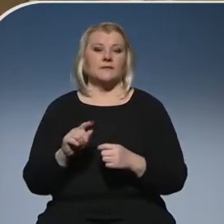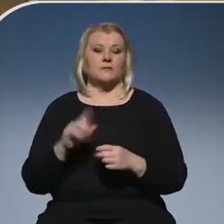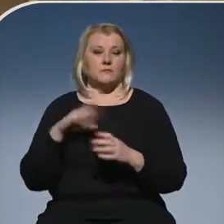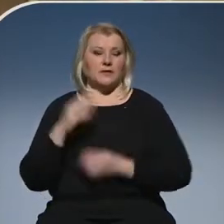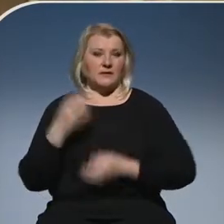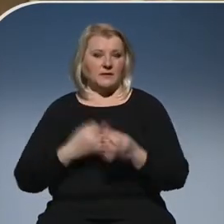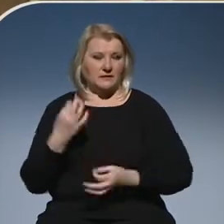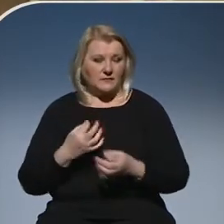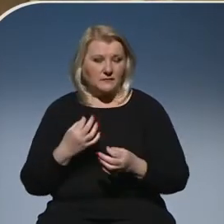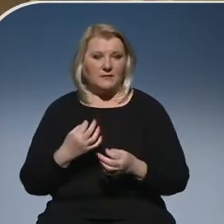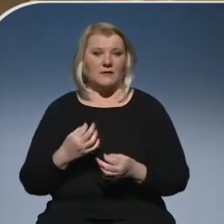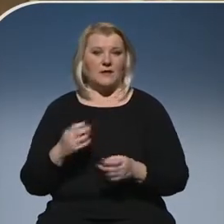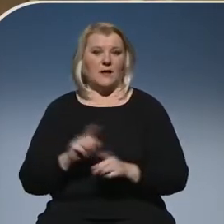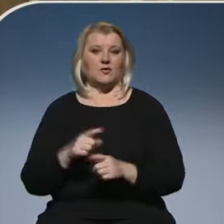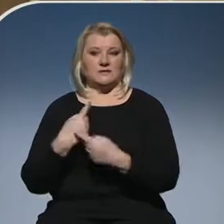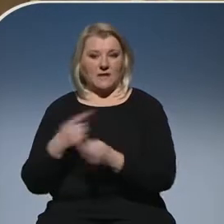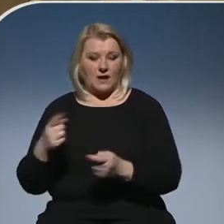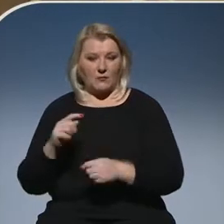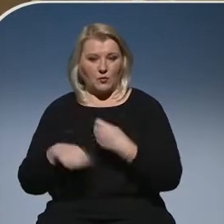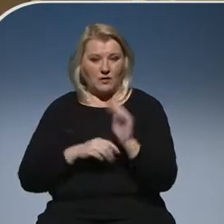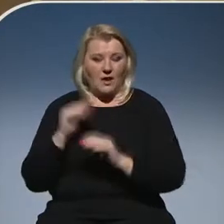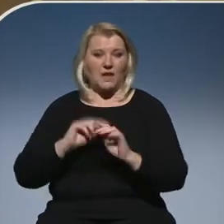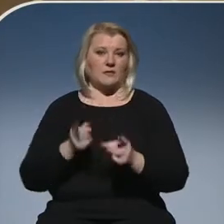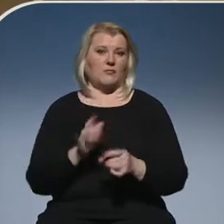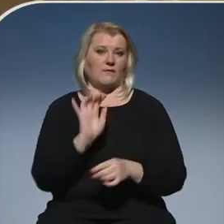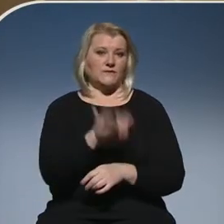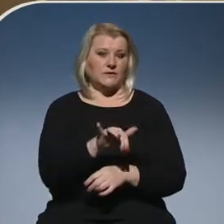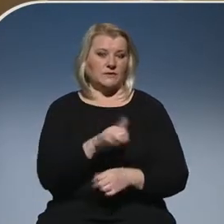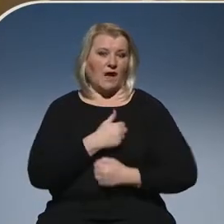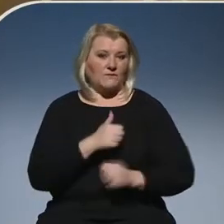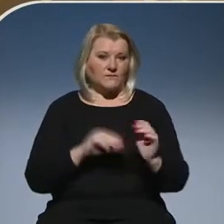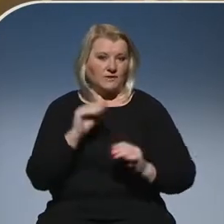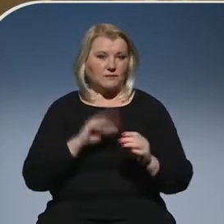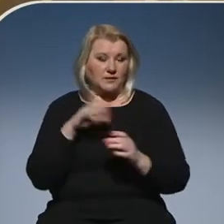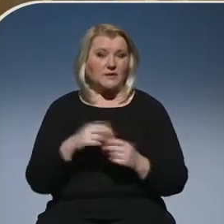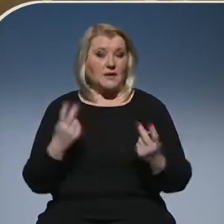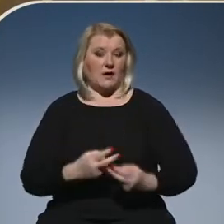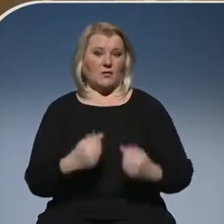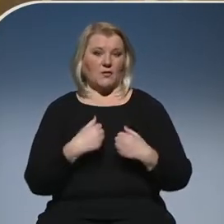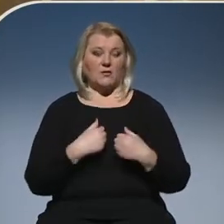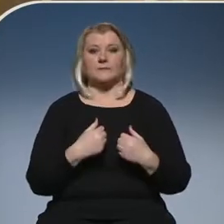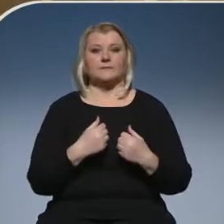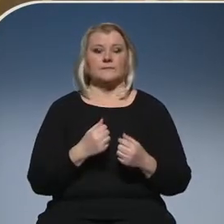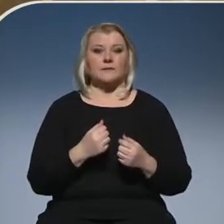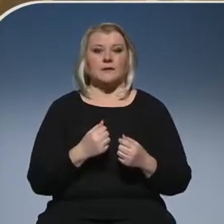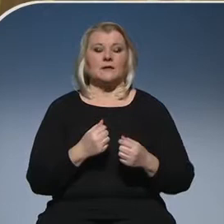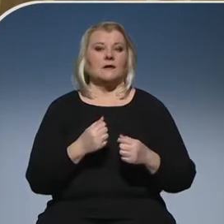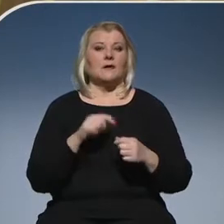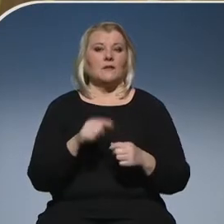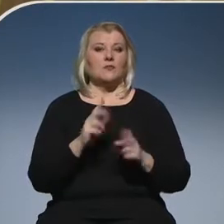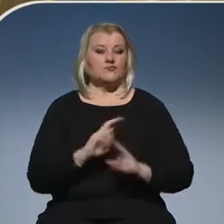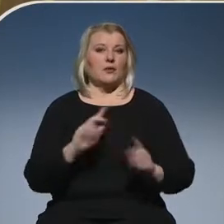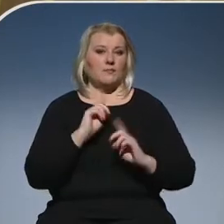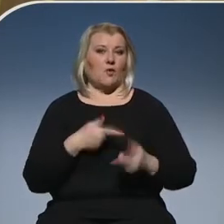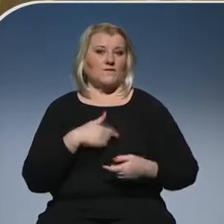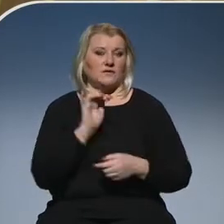pokud na to nemáme čas, odvahu, zkušenosti, tak můžeme zvolit toho profesionála. Zatímco u barev, co se nám může stát nejhorší, že se